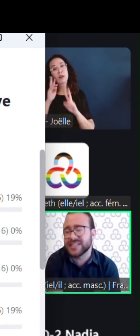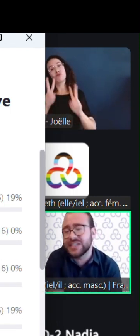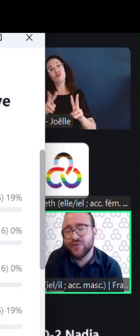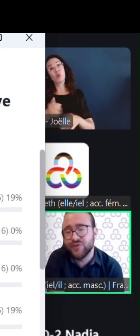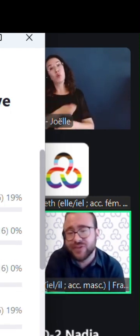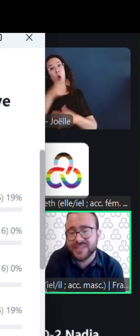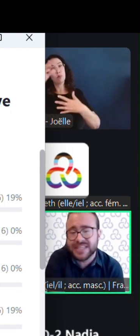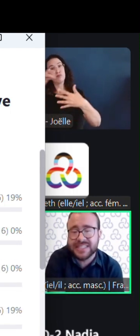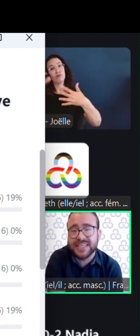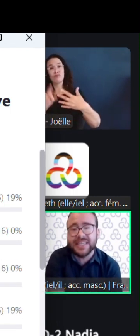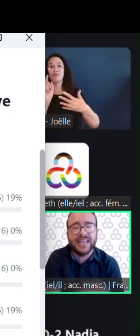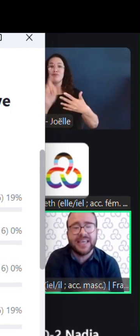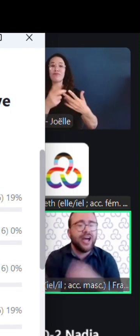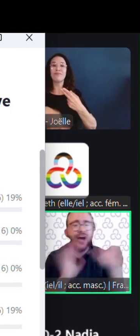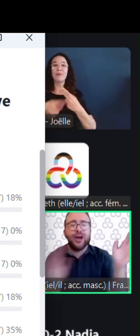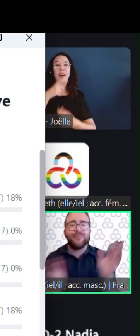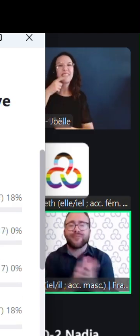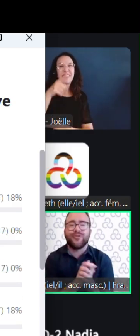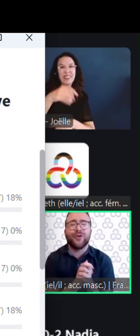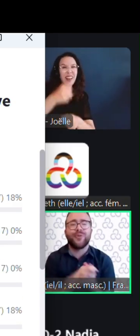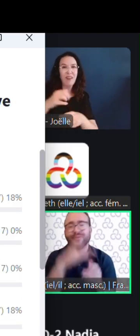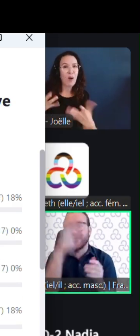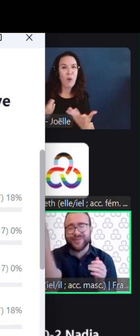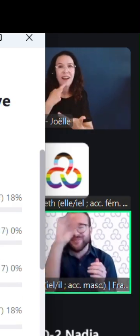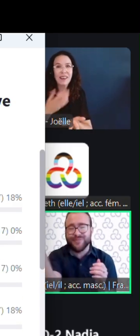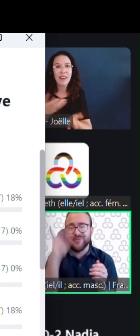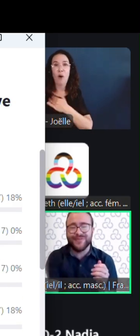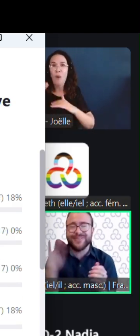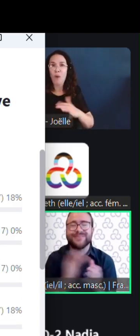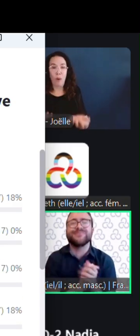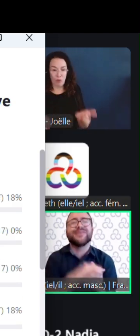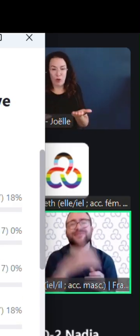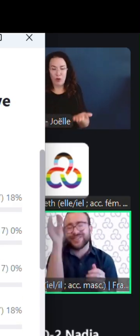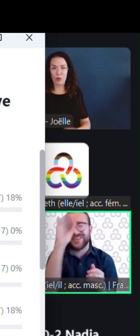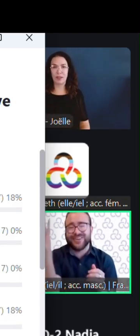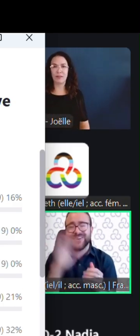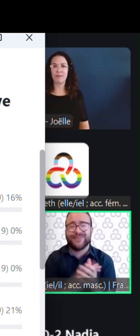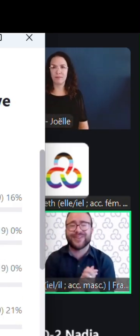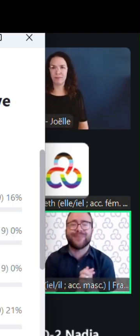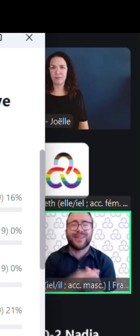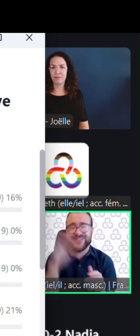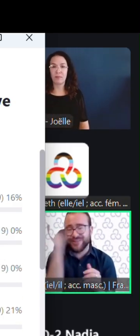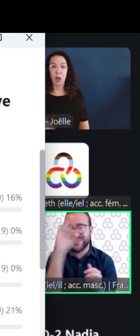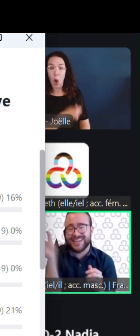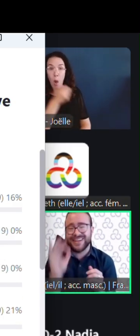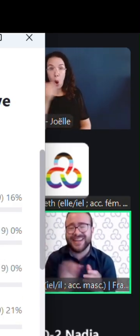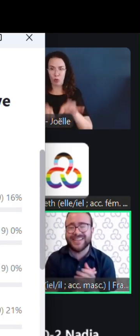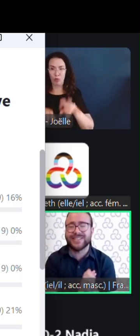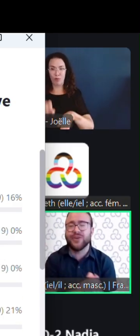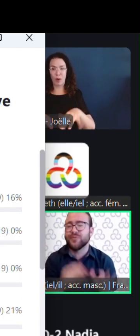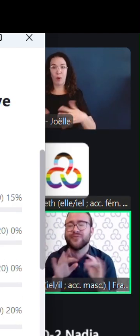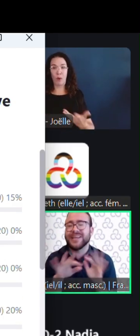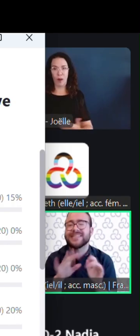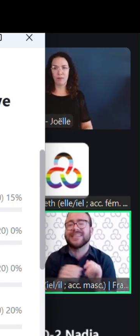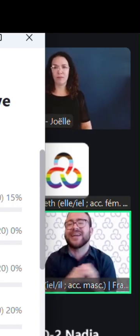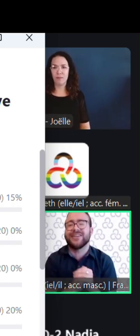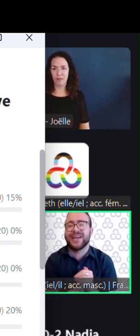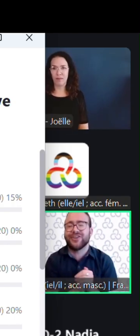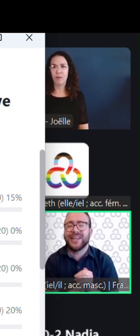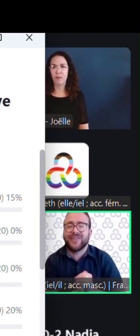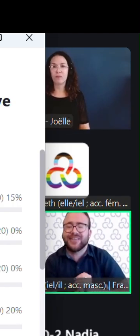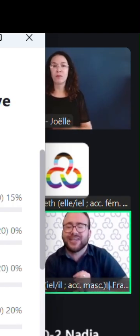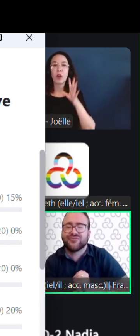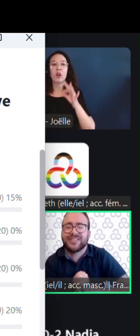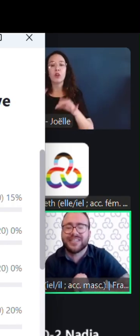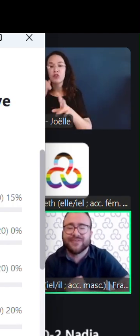ou autres. Et si vous voulez nous indiquer qu'on n'a pas mis votre appartenance dans la liste, là, vous pouvez l'indiquer